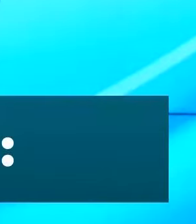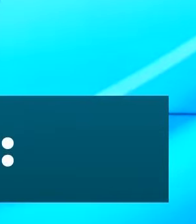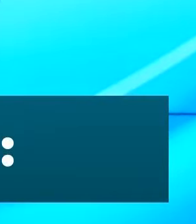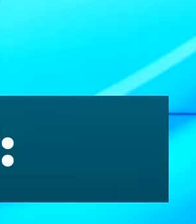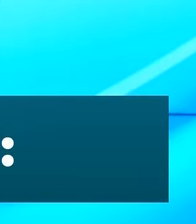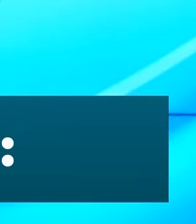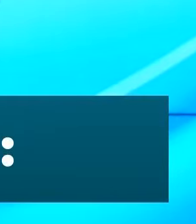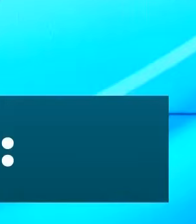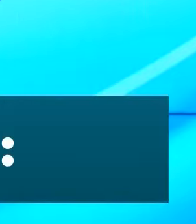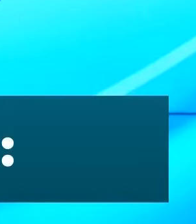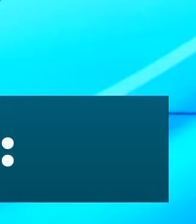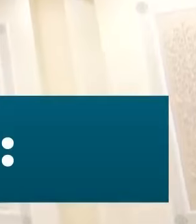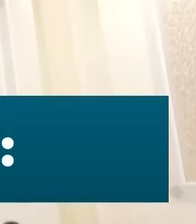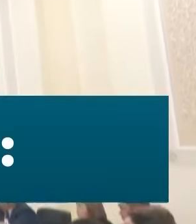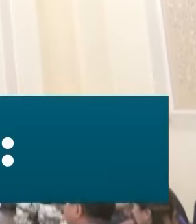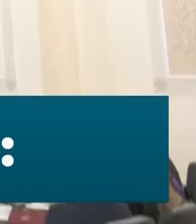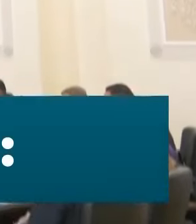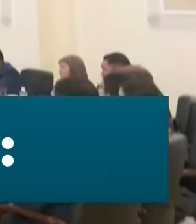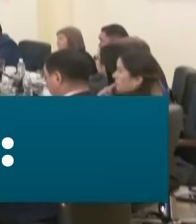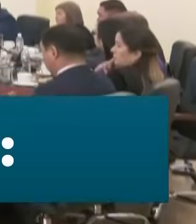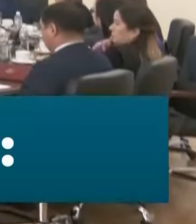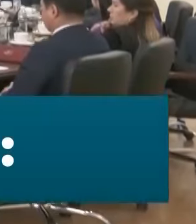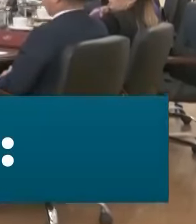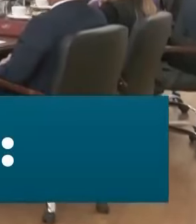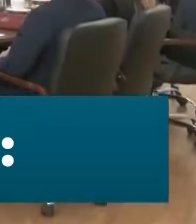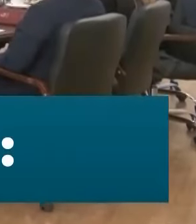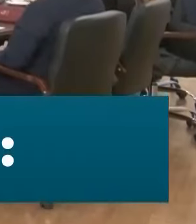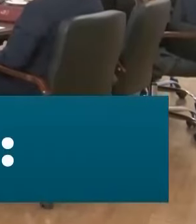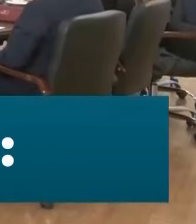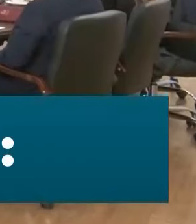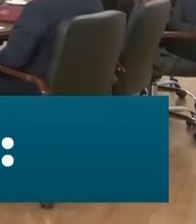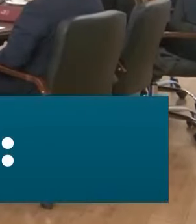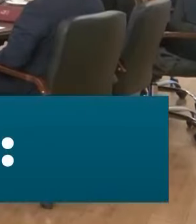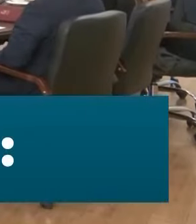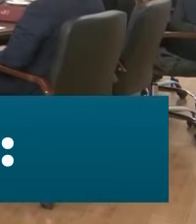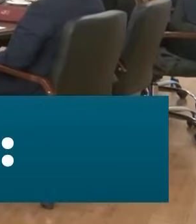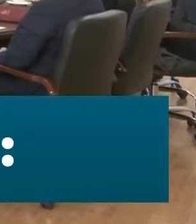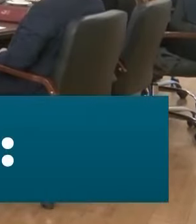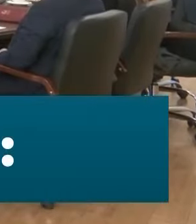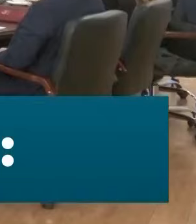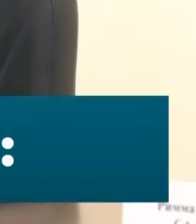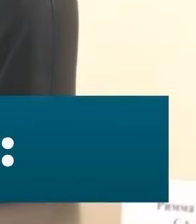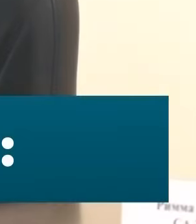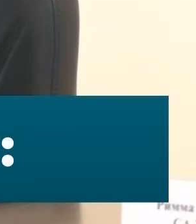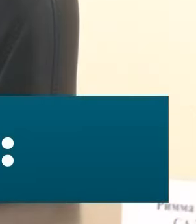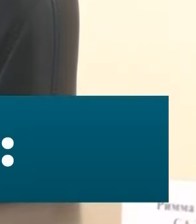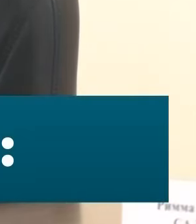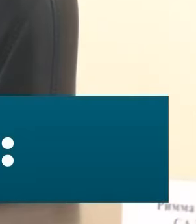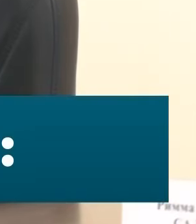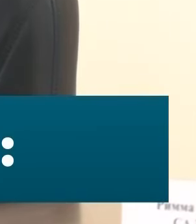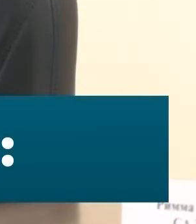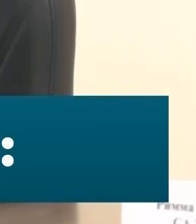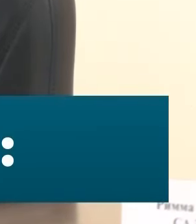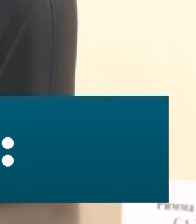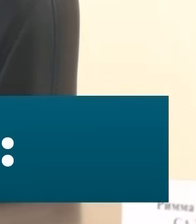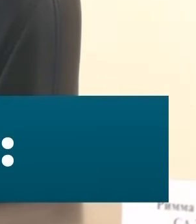Отан отбасынан басталады. Аптада Жетісу облысы әкімі жанындағы әйелдер істері және отбасылық демографиялық саясат жөніндегі